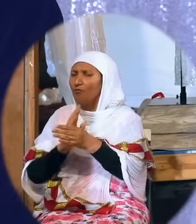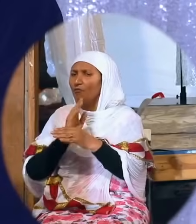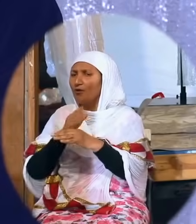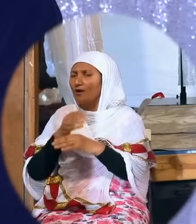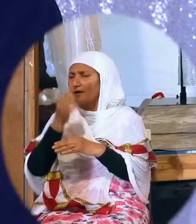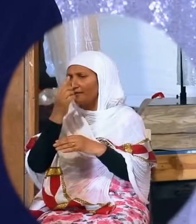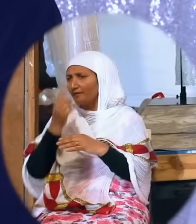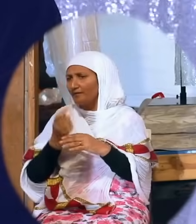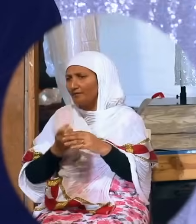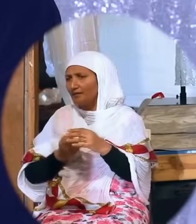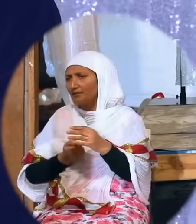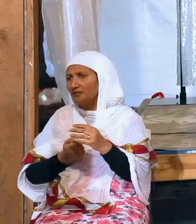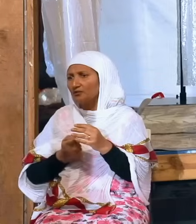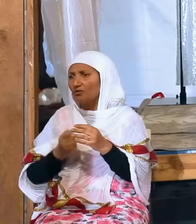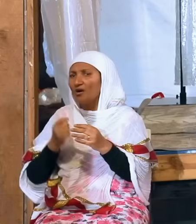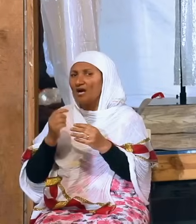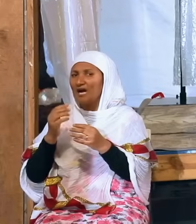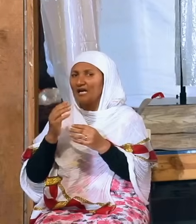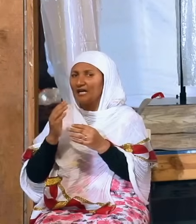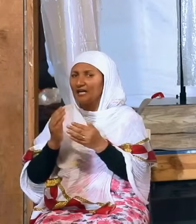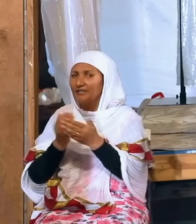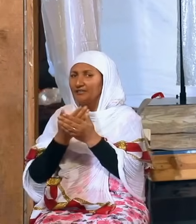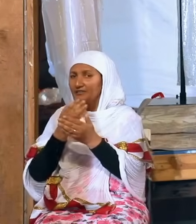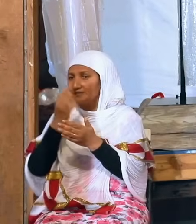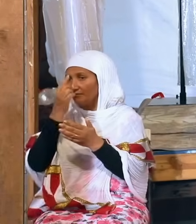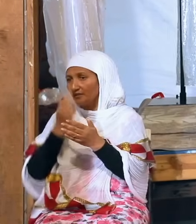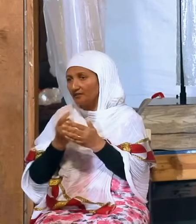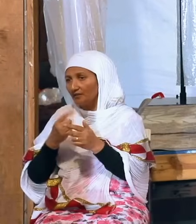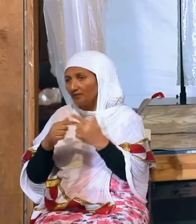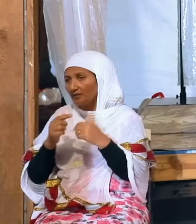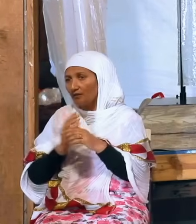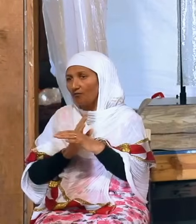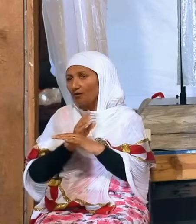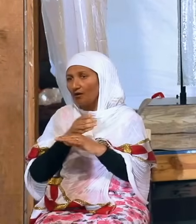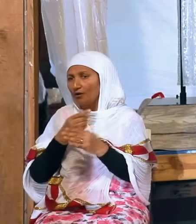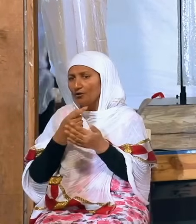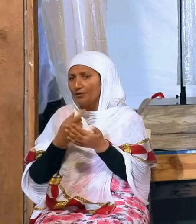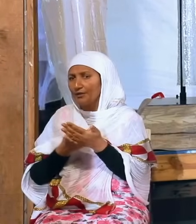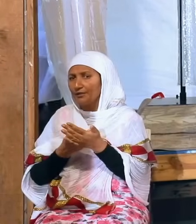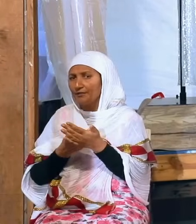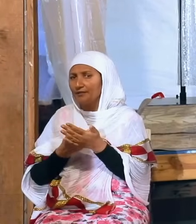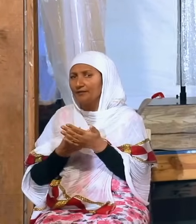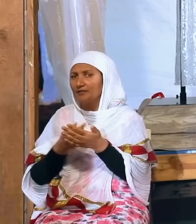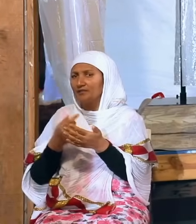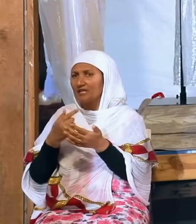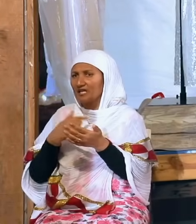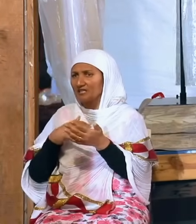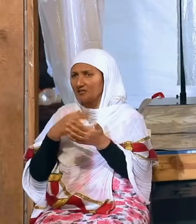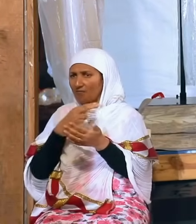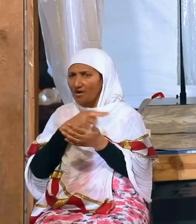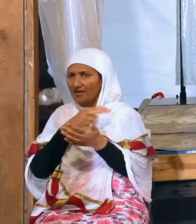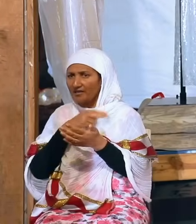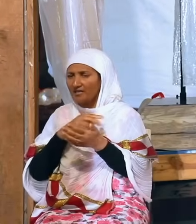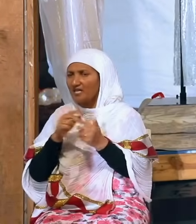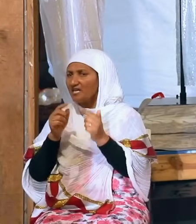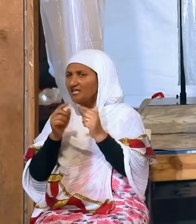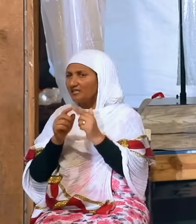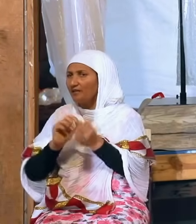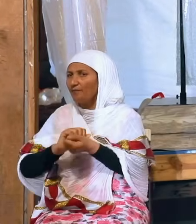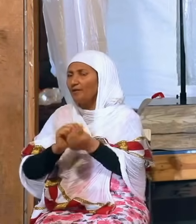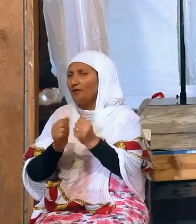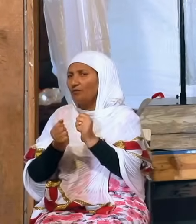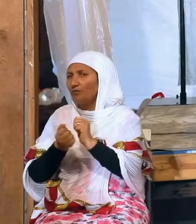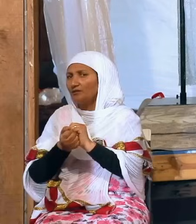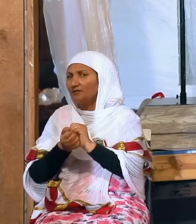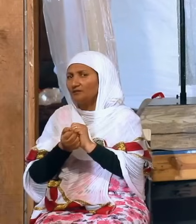ደግሞ እስልምናም ከመጣ በኋላ በዚያ የተከበረ ስለሆነ ያን መጥላት የራስን ባህሪ እስከመለወጥ ድረስ ጥላቻ